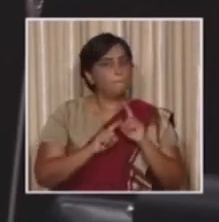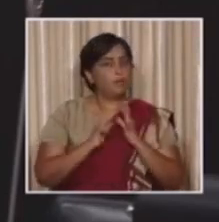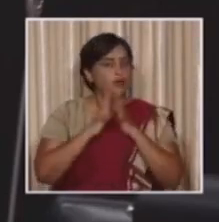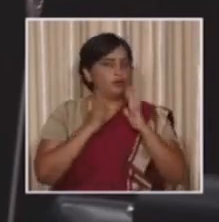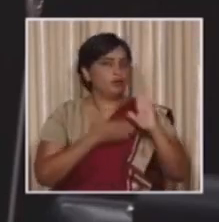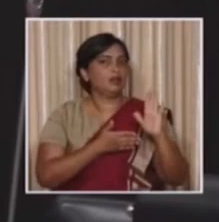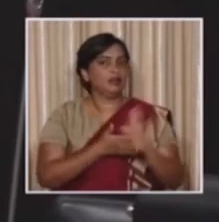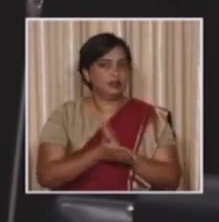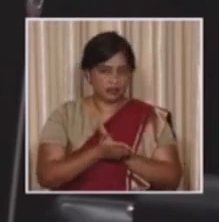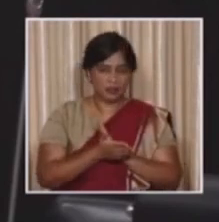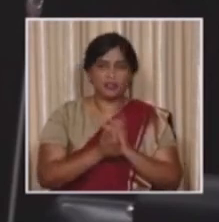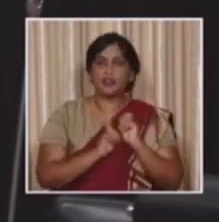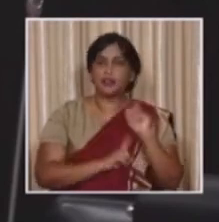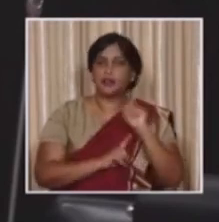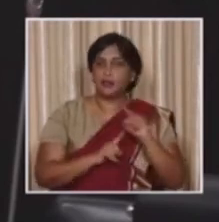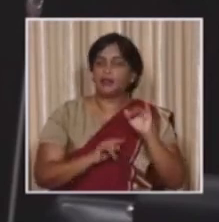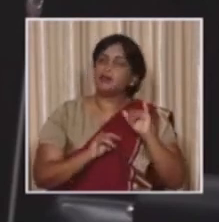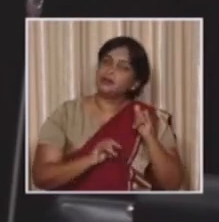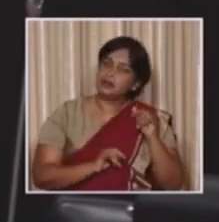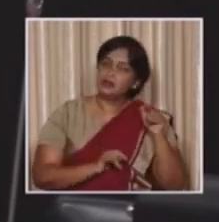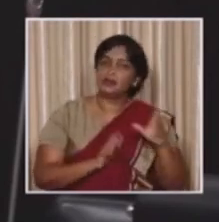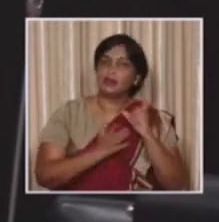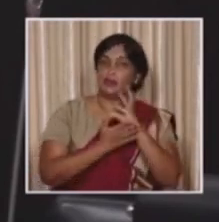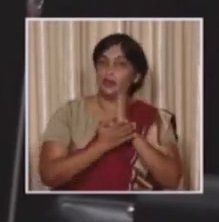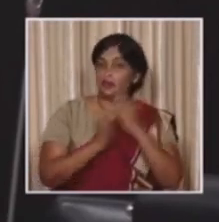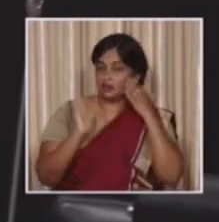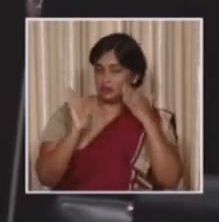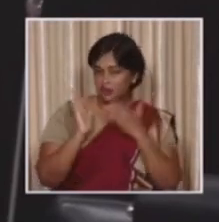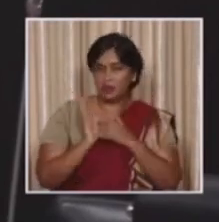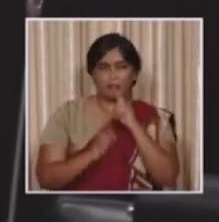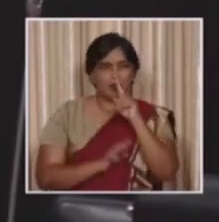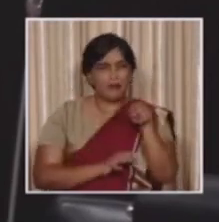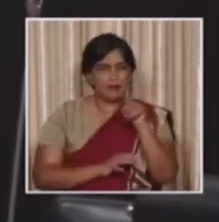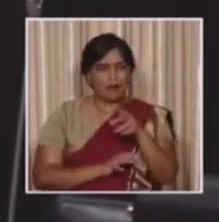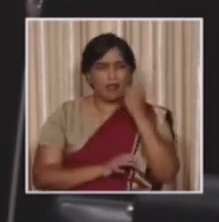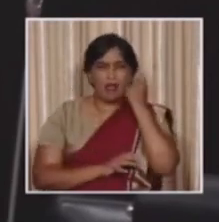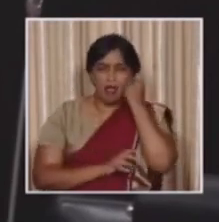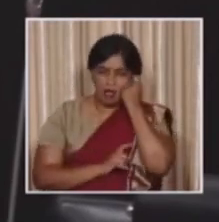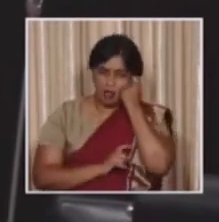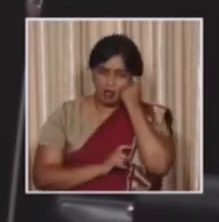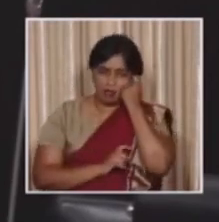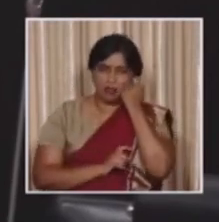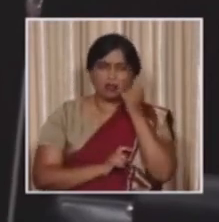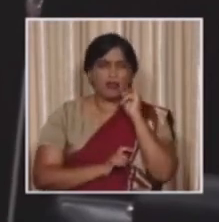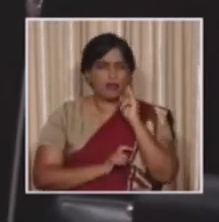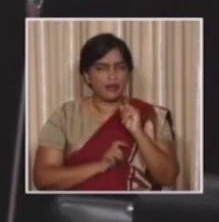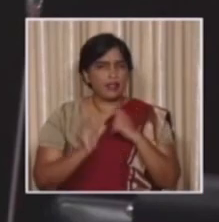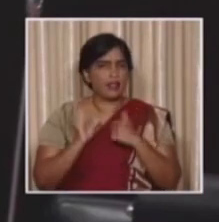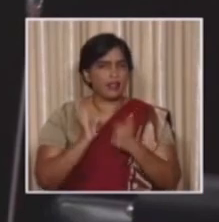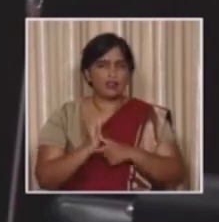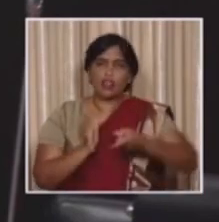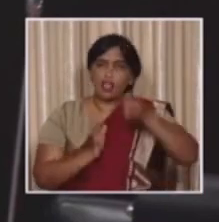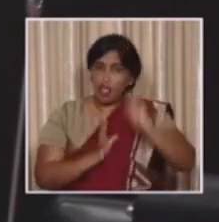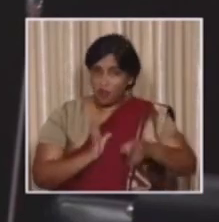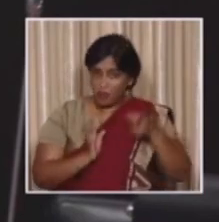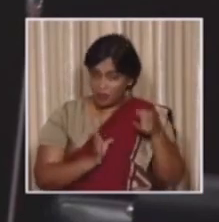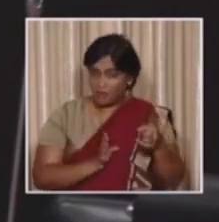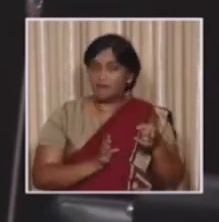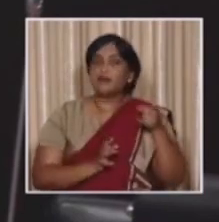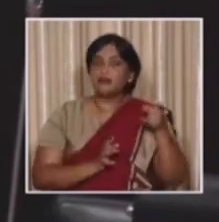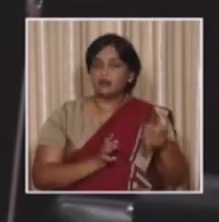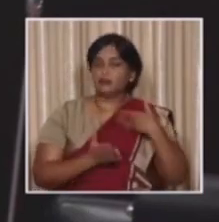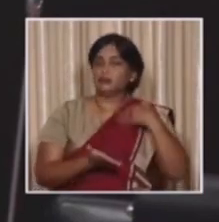உரிய நாடாளுமன்றத்தின் விடயதானங்களில் தலையீடு செய்வது முறையற்ற விடயம் என்பதால் நீதிமன்றம் அதிலிருந்து விலகிக் கொண்டது. இத்தகைய பின்னணியில் நாம்